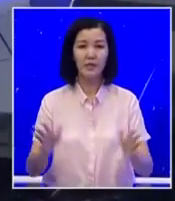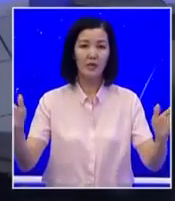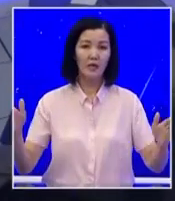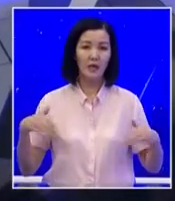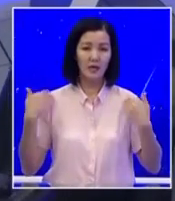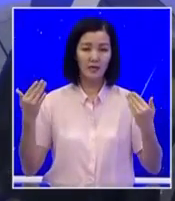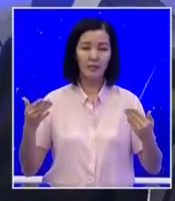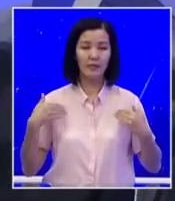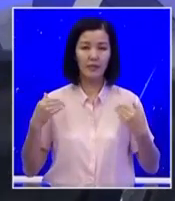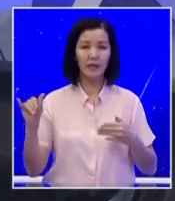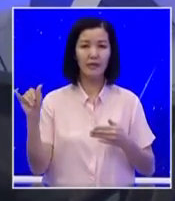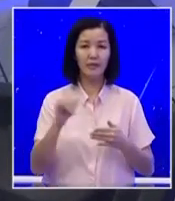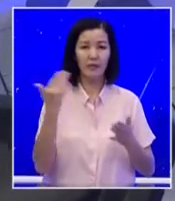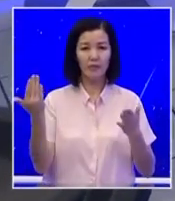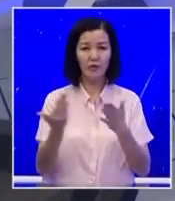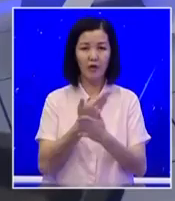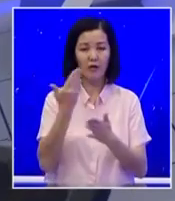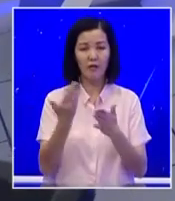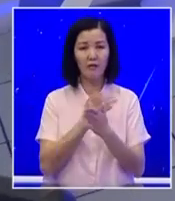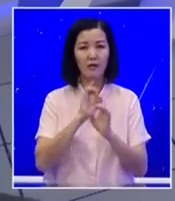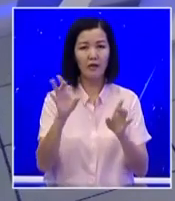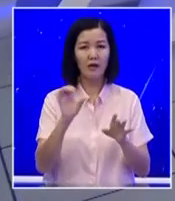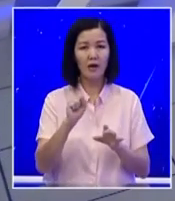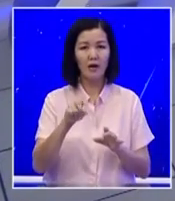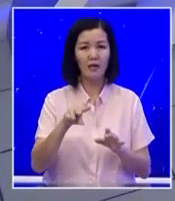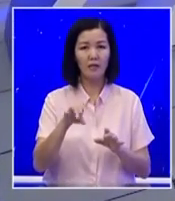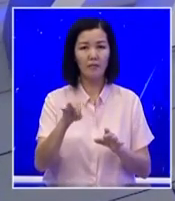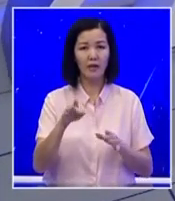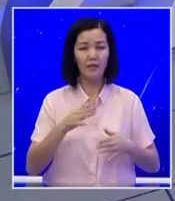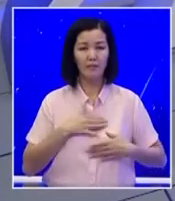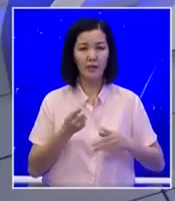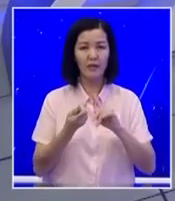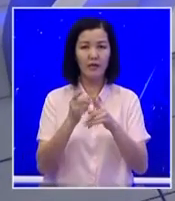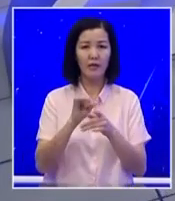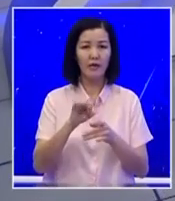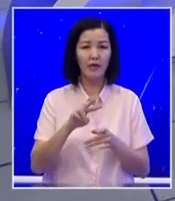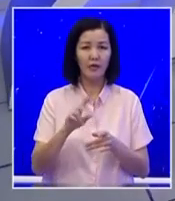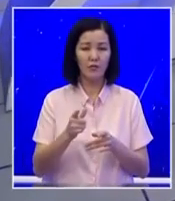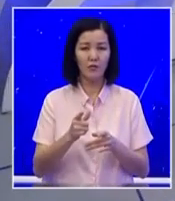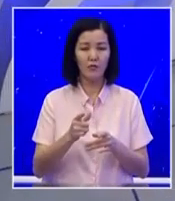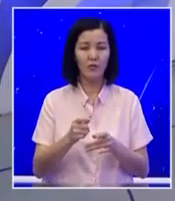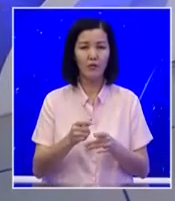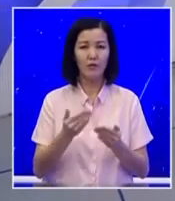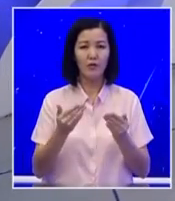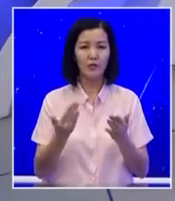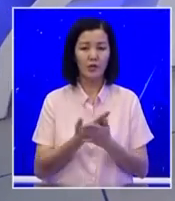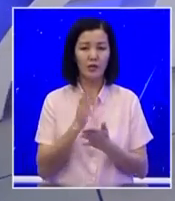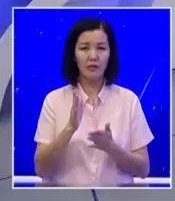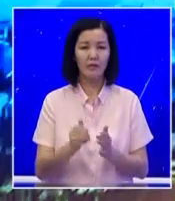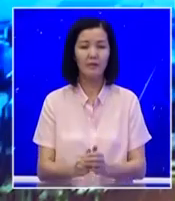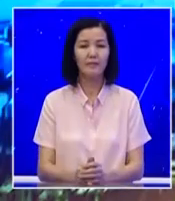Ассаламу алейкум, қадірмен көрермен, тікелей эфирде жаңалықтар, студияда Алмат Хамид, сурд аудармада Айгүл Жұмашқызы.